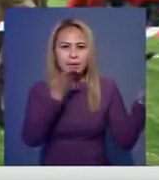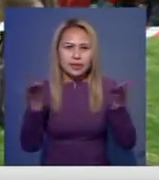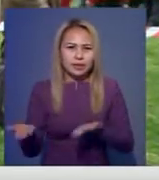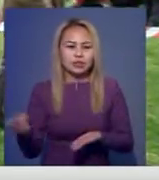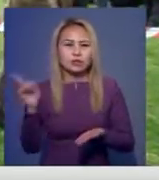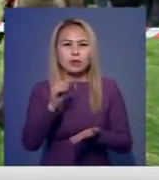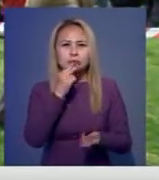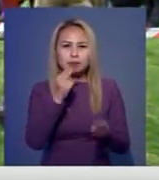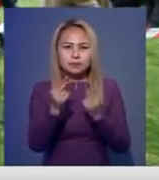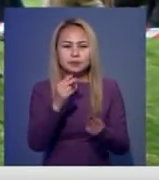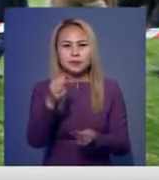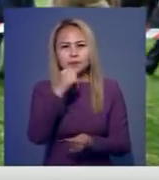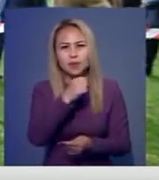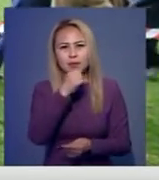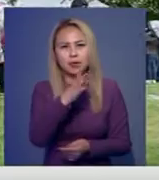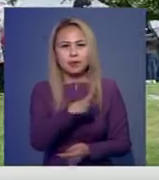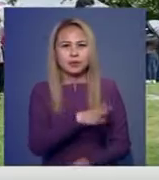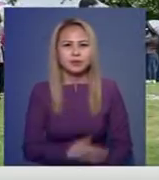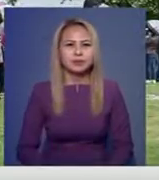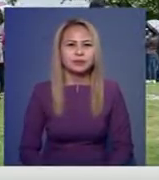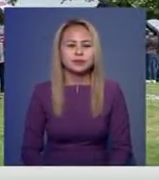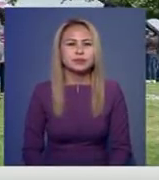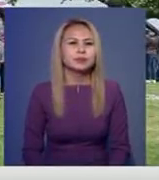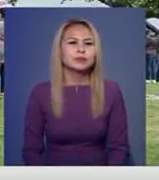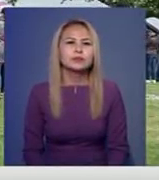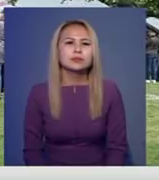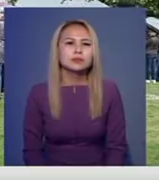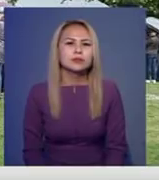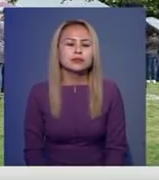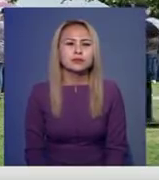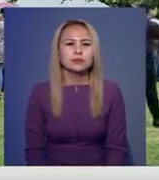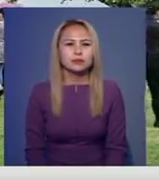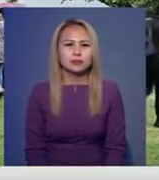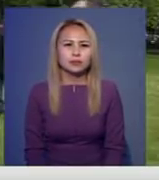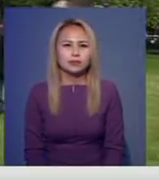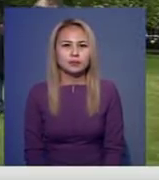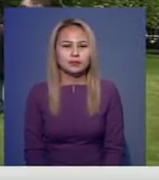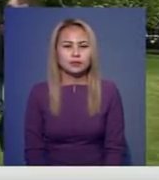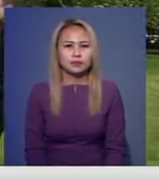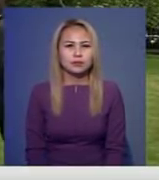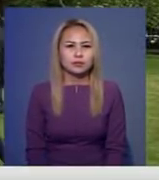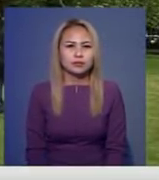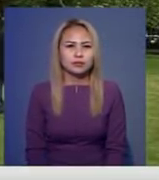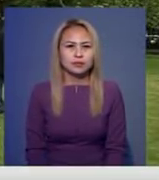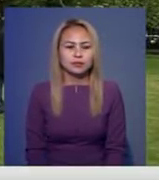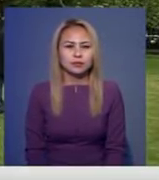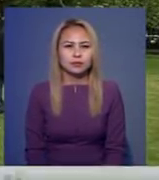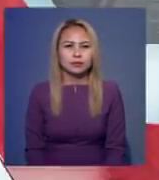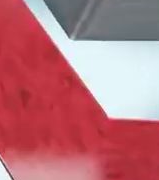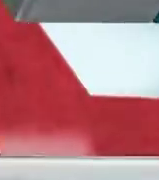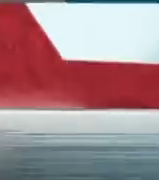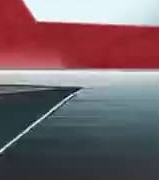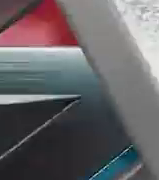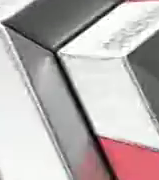оларға ұлттық тағамдар мен сусындар ұсынылды. Ғалымжан Қараманұлы, Ұлыбритания, арнайы хабар 24 үшін.